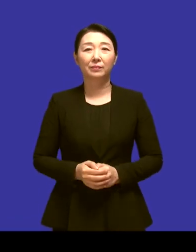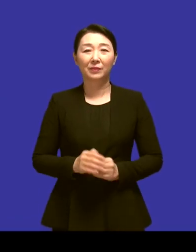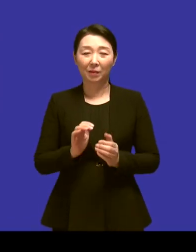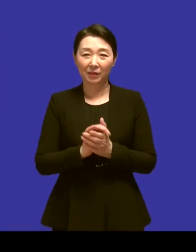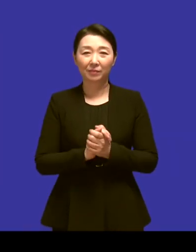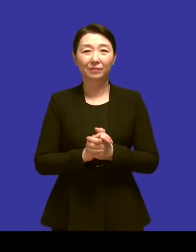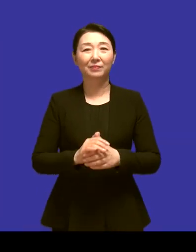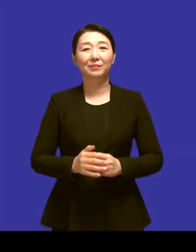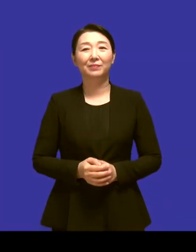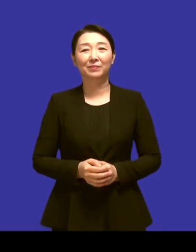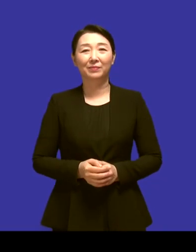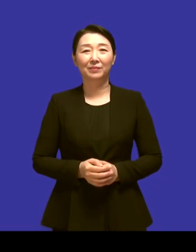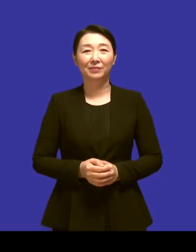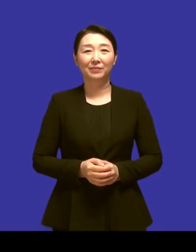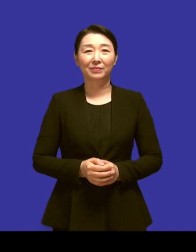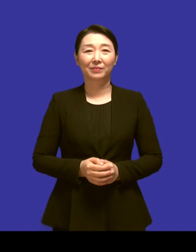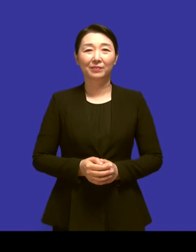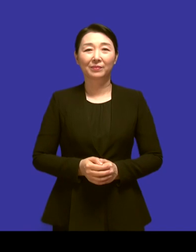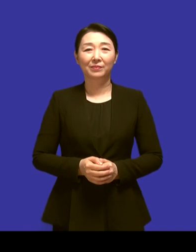Pray. Amen.